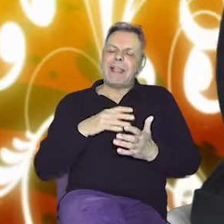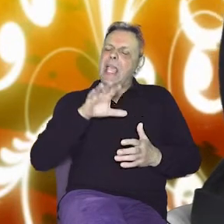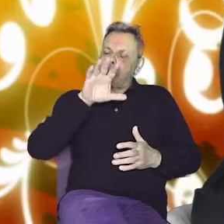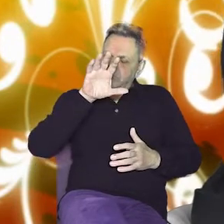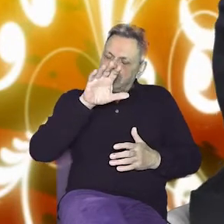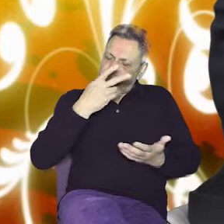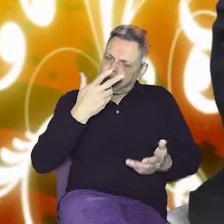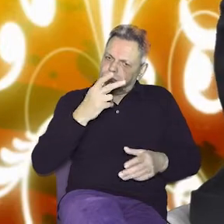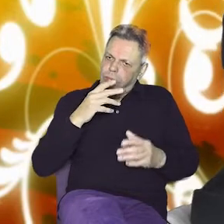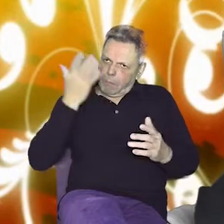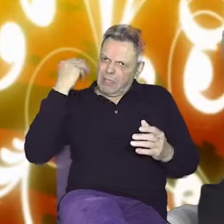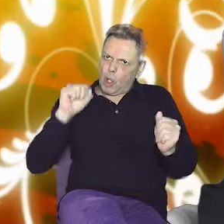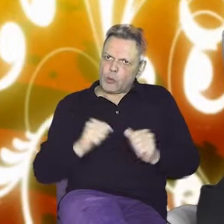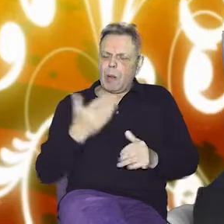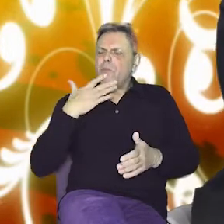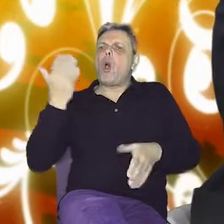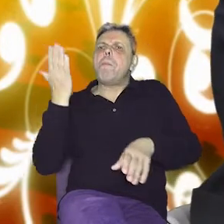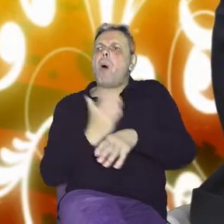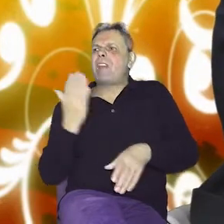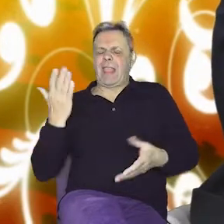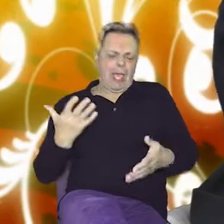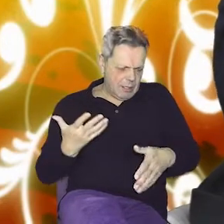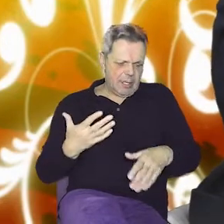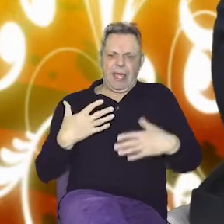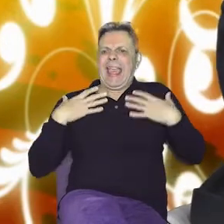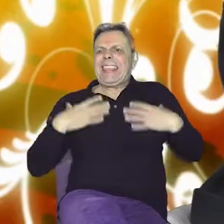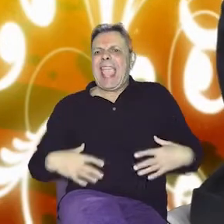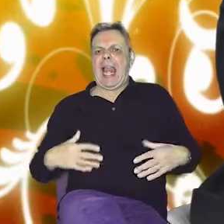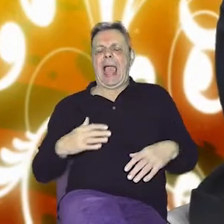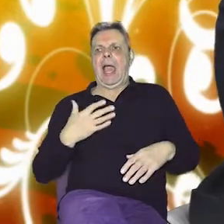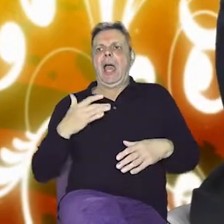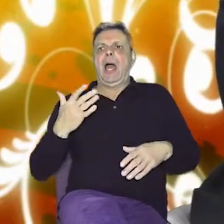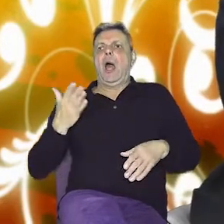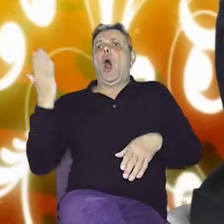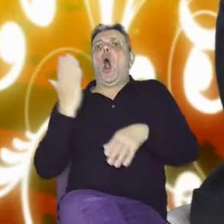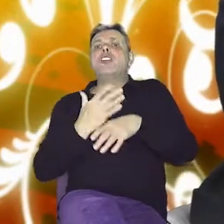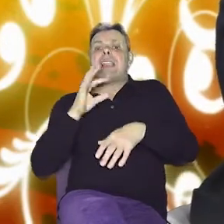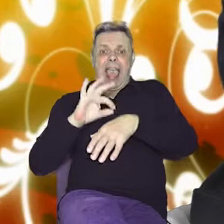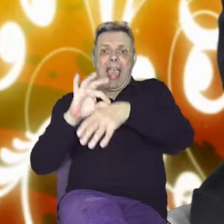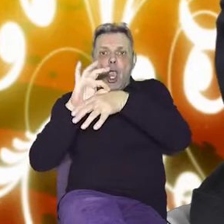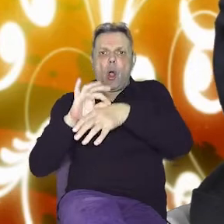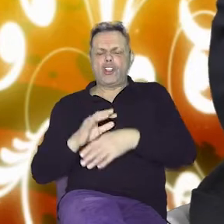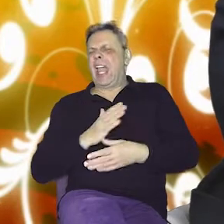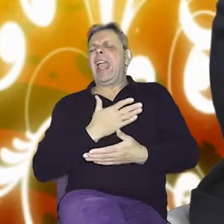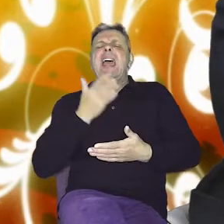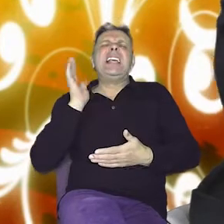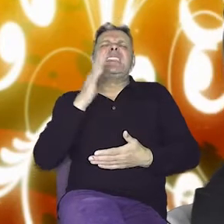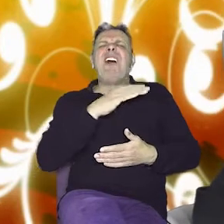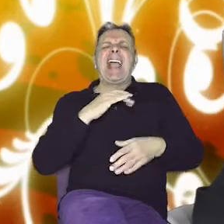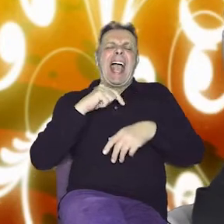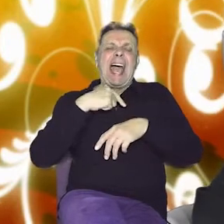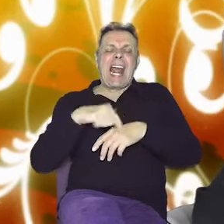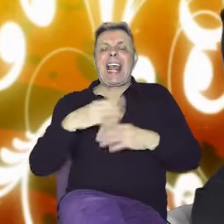ozbiljno. Znači, to je povreda, ozljeda integriteta tijela, ozljeda kože. Svaka rana, svaka akutna